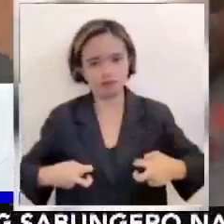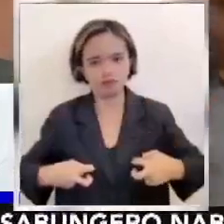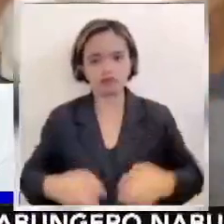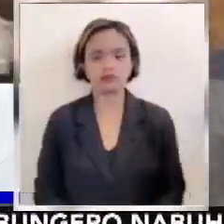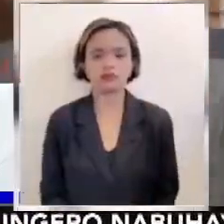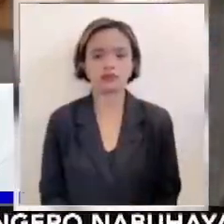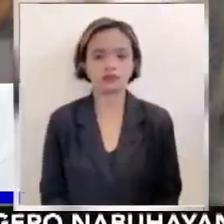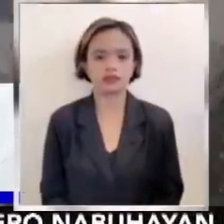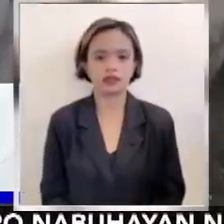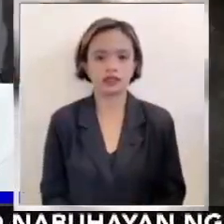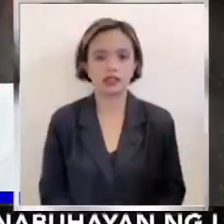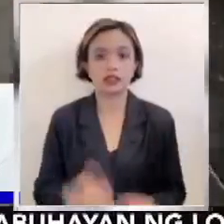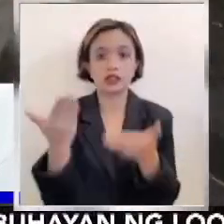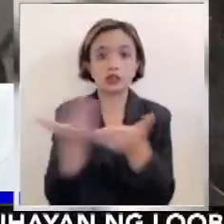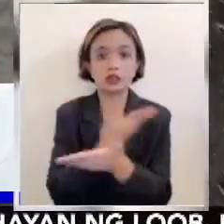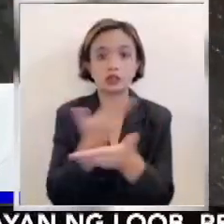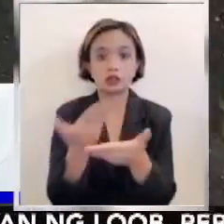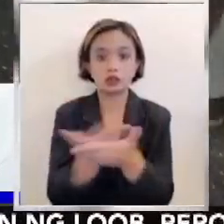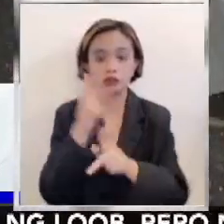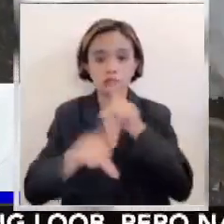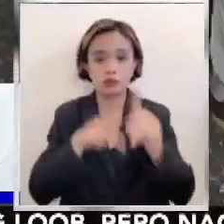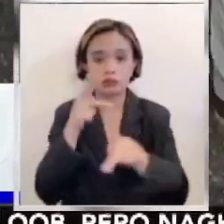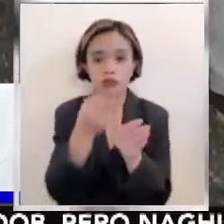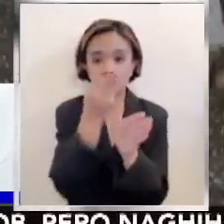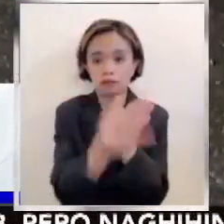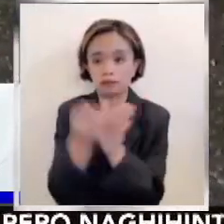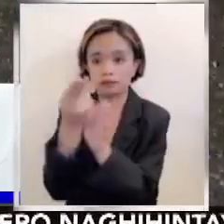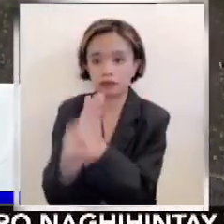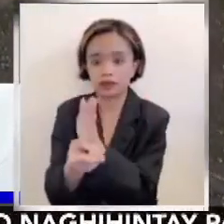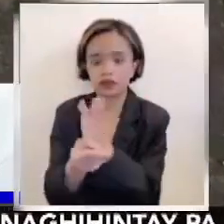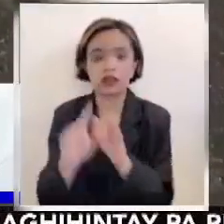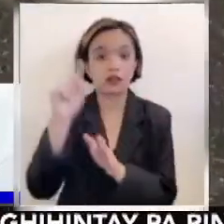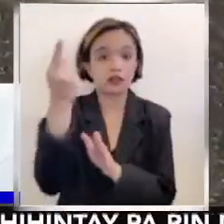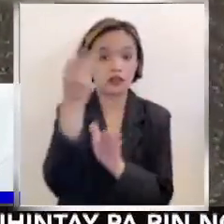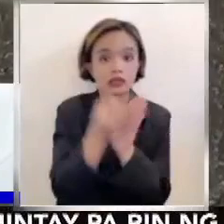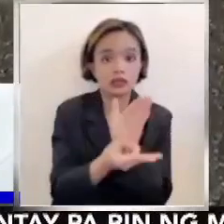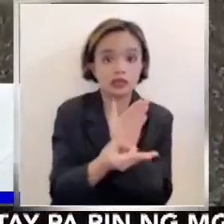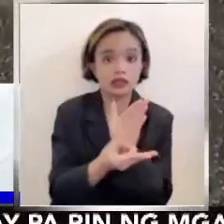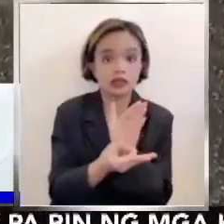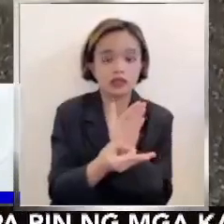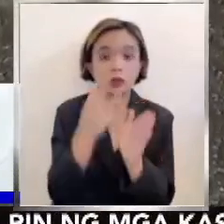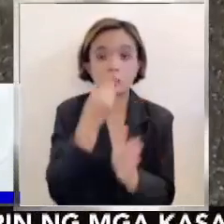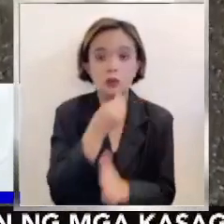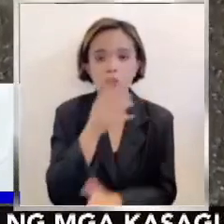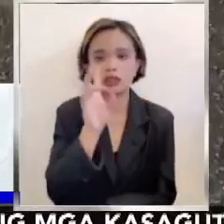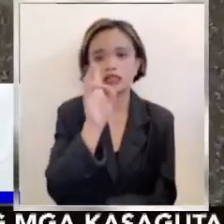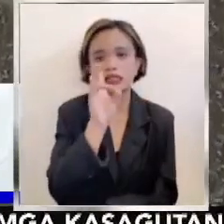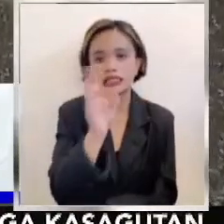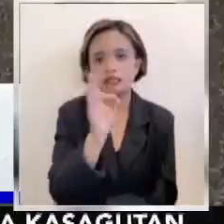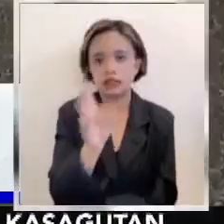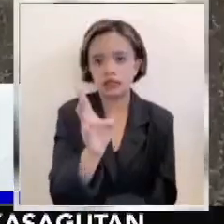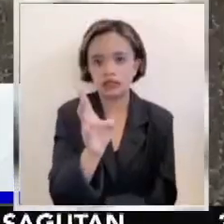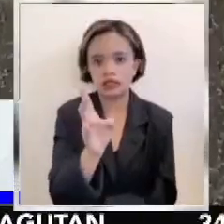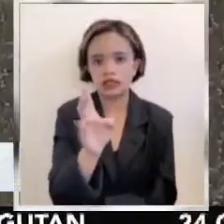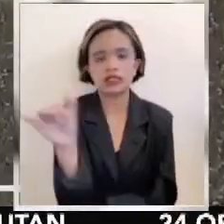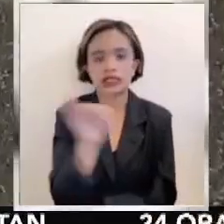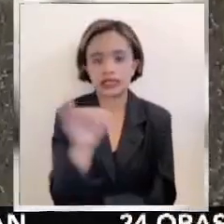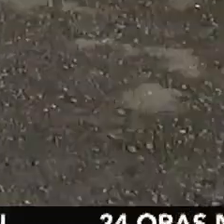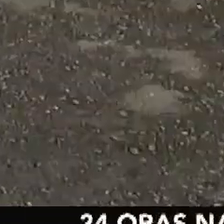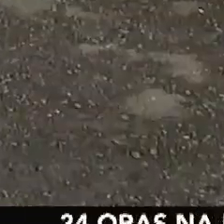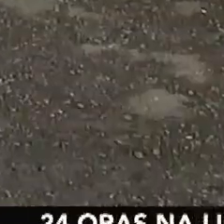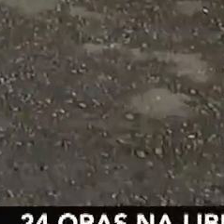mass burial kanina, nauna nang nailibing ang 70 pang mga bangkay sa parehong sementeryo.